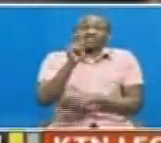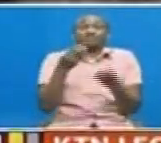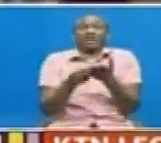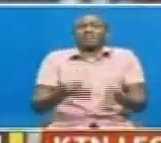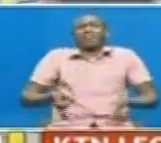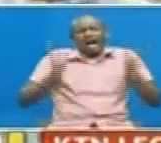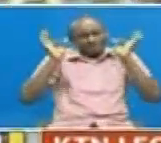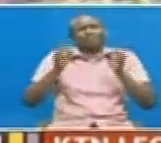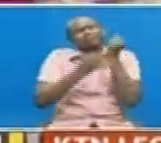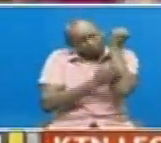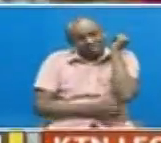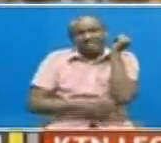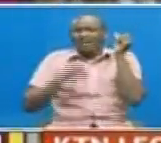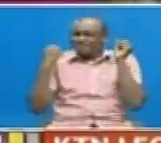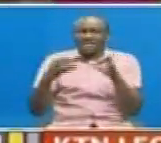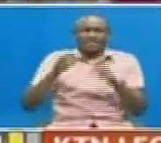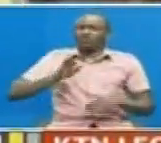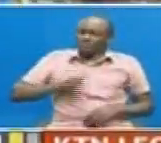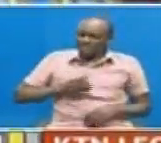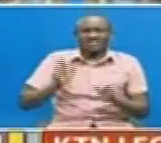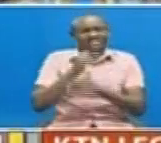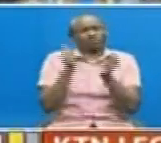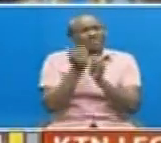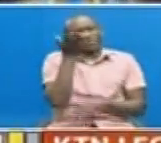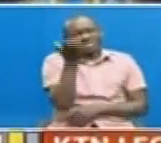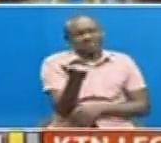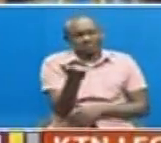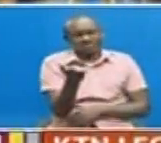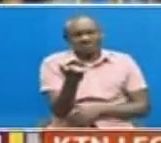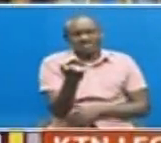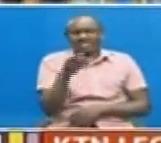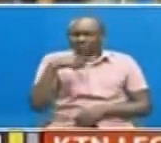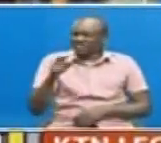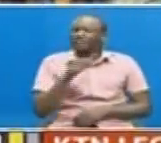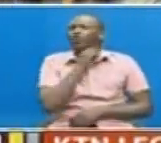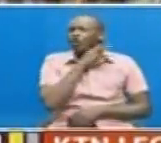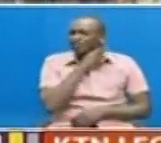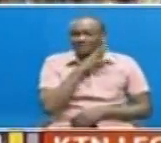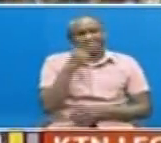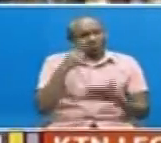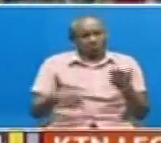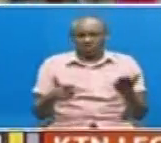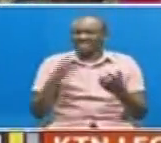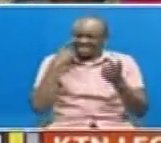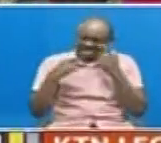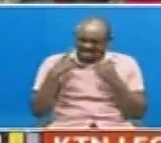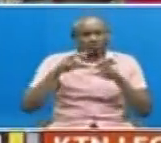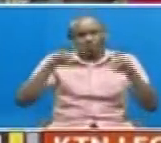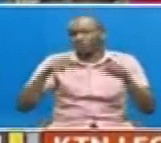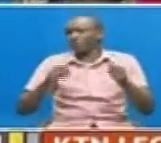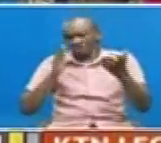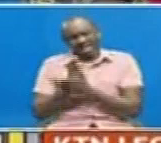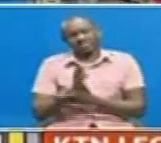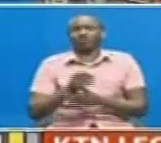kifedha, hali ambayo imewaacha kina mama aliyokuwa akiimba nao katika kwaya ya Mwakigwena pia kwenye kilio cha kutafuta